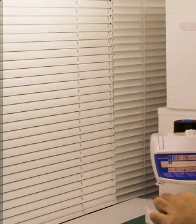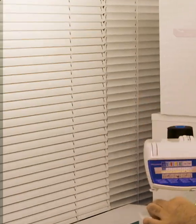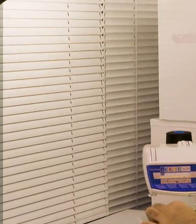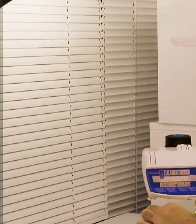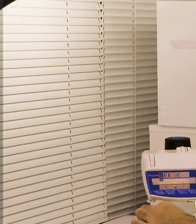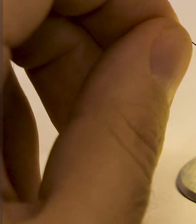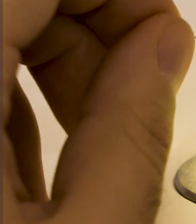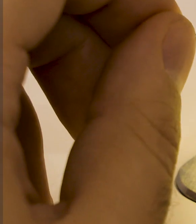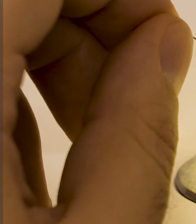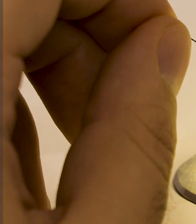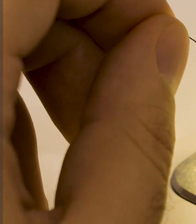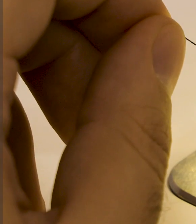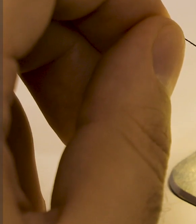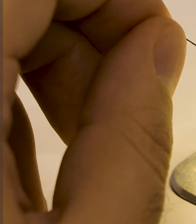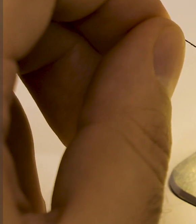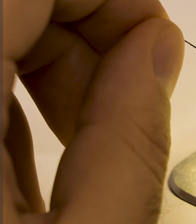sur le côté.